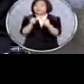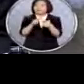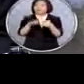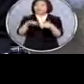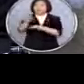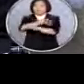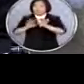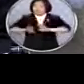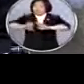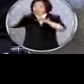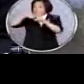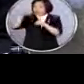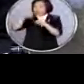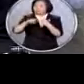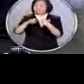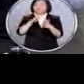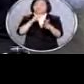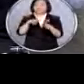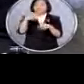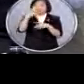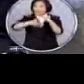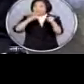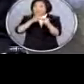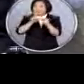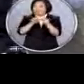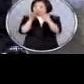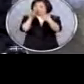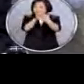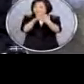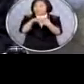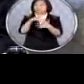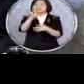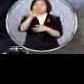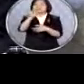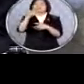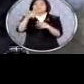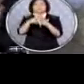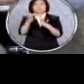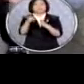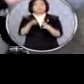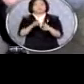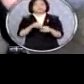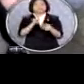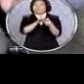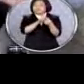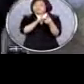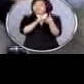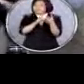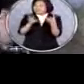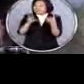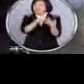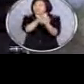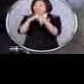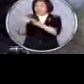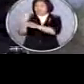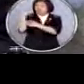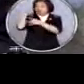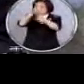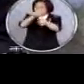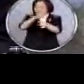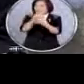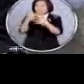有8年到3万美金，我还会继续努力。但是我觉得这些悬着一个目标，大家全力以赴，也